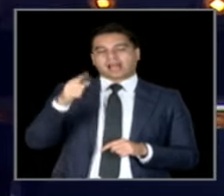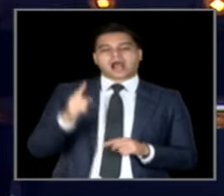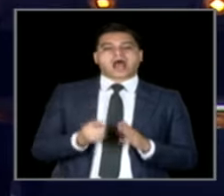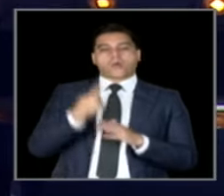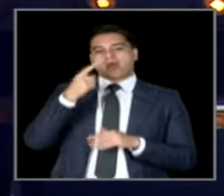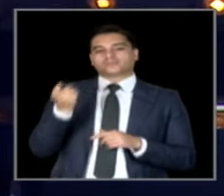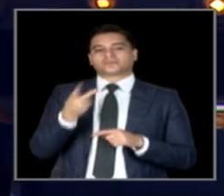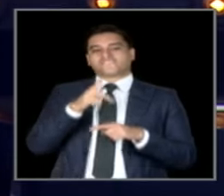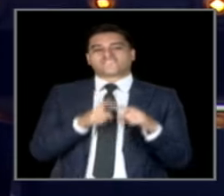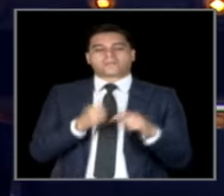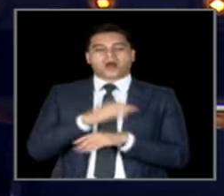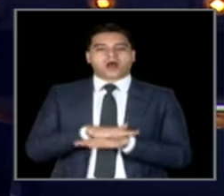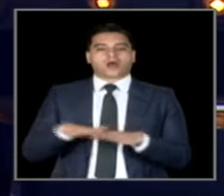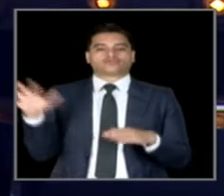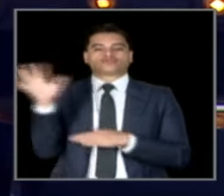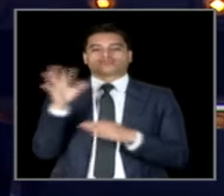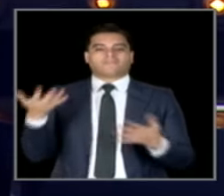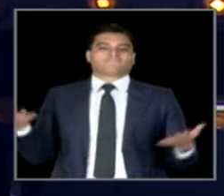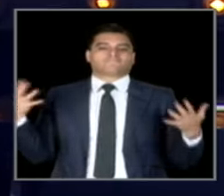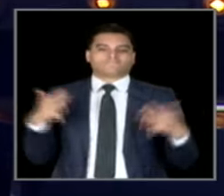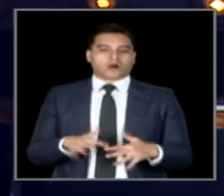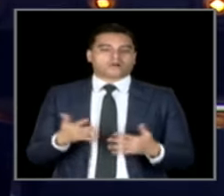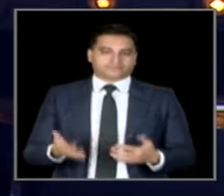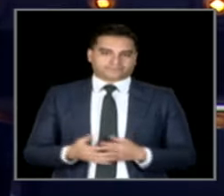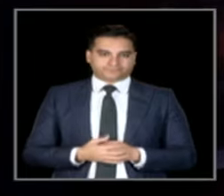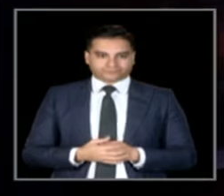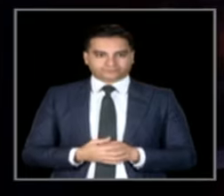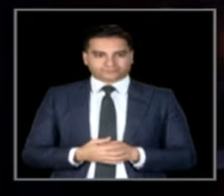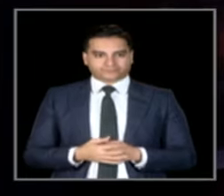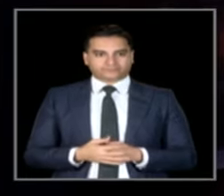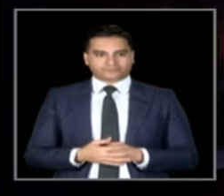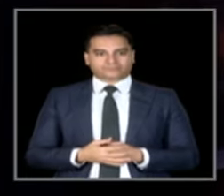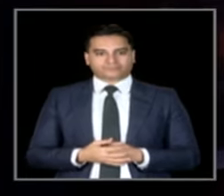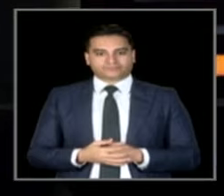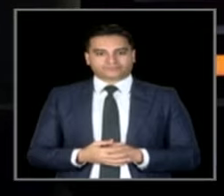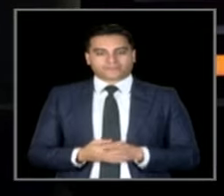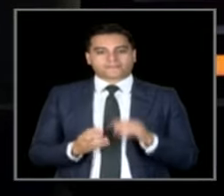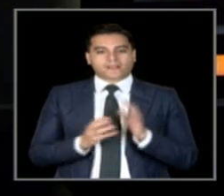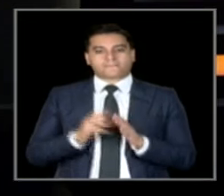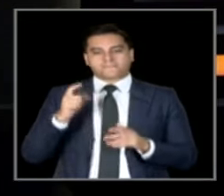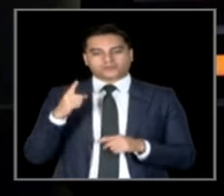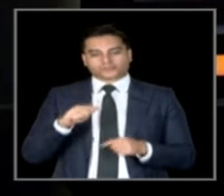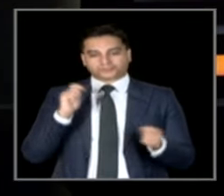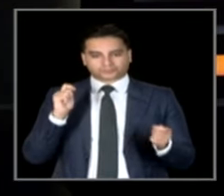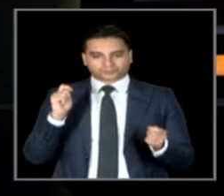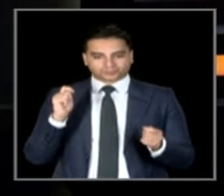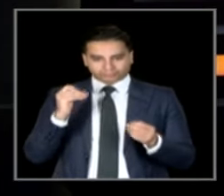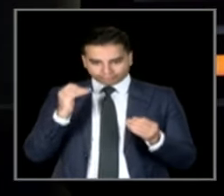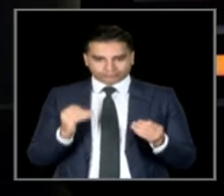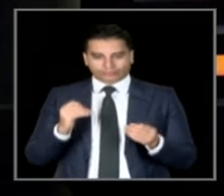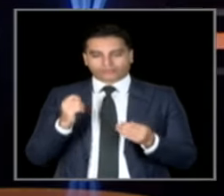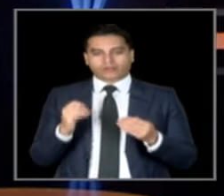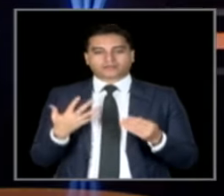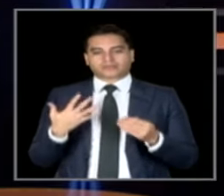75% من أراضي فنلندا عبارة عن غابات. جامعة المنصورة هتبتدوا بناقص